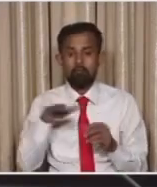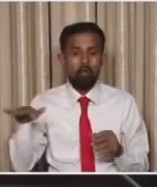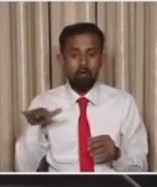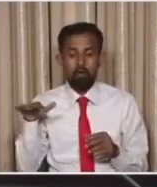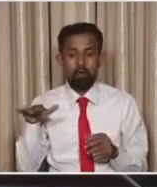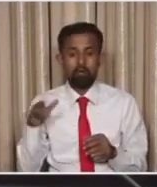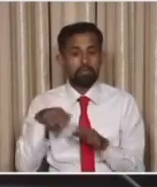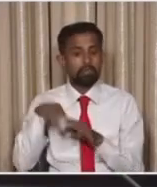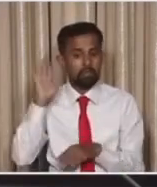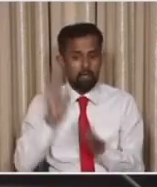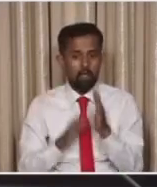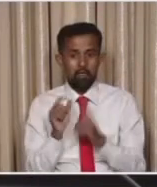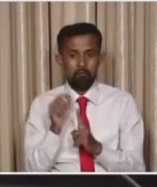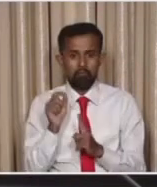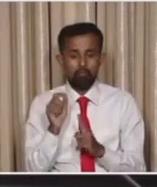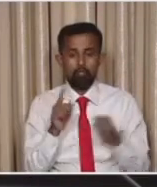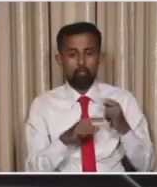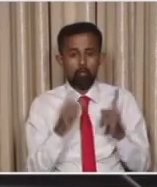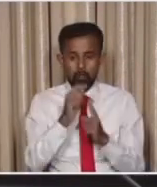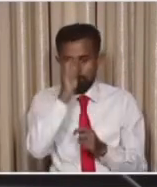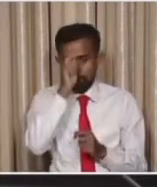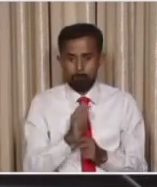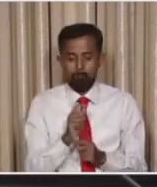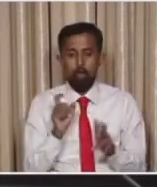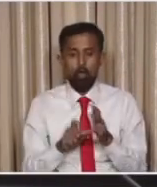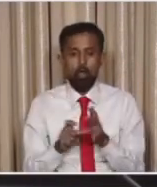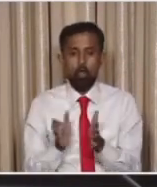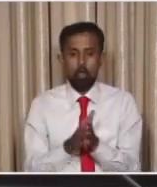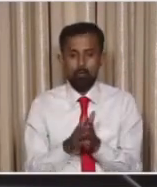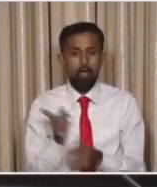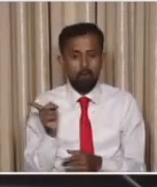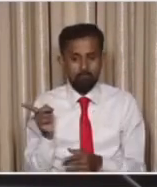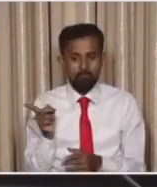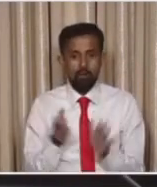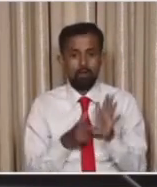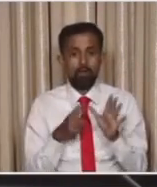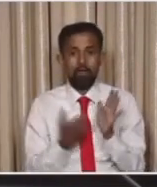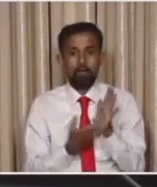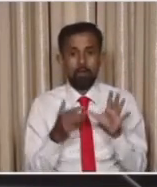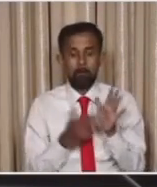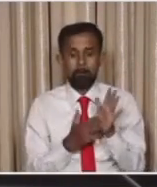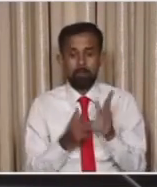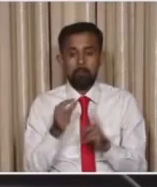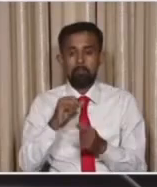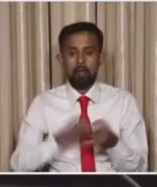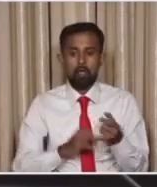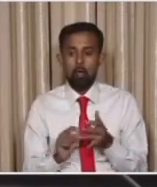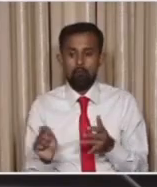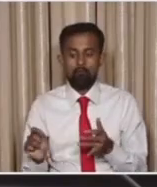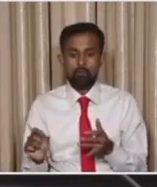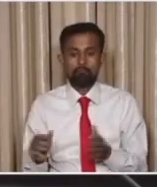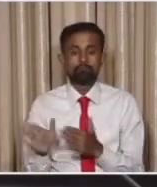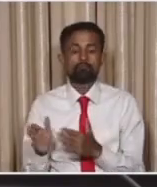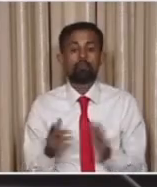ආසනේ හිටපු ඇමතිතුමා යූ.බී. විජේකෝම් මැතිතුමා සම්බන්ධීකරණ කමිටුව කරේ නාරම්මල ප්‍රාදේශීය ලේකම් කාර්යාලය. අනුර